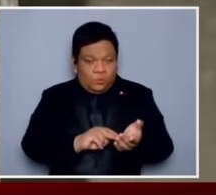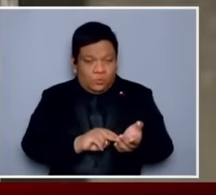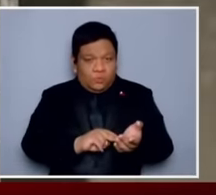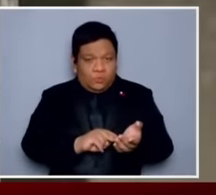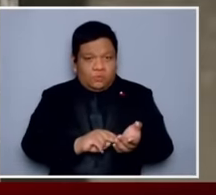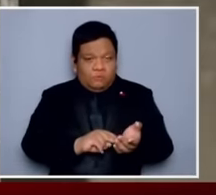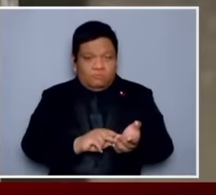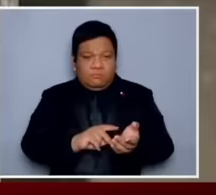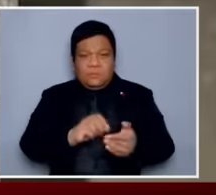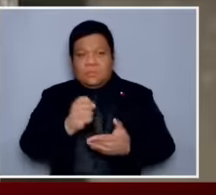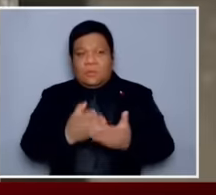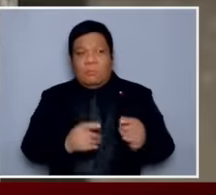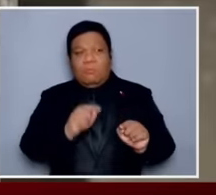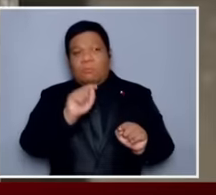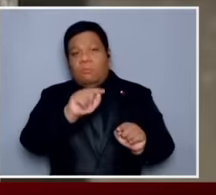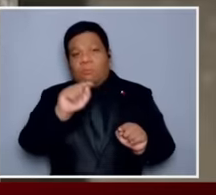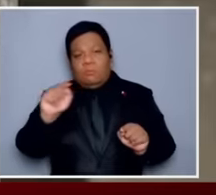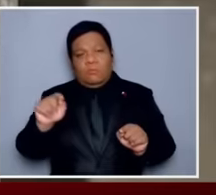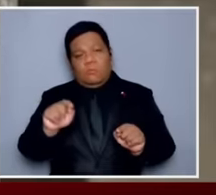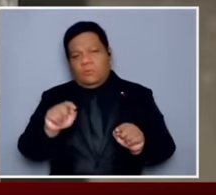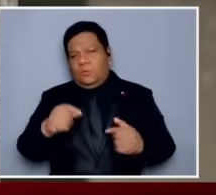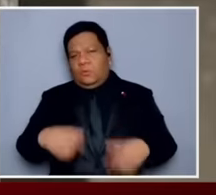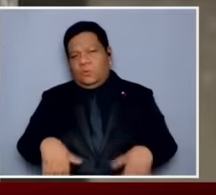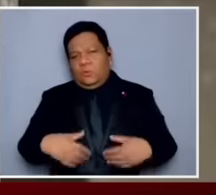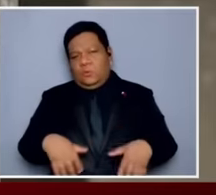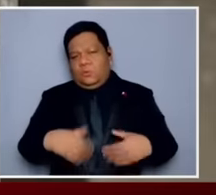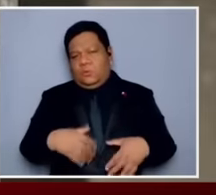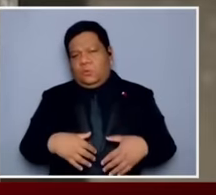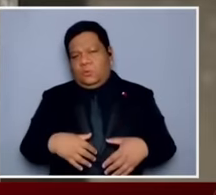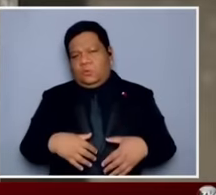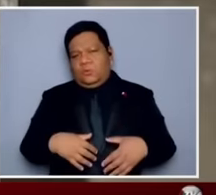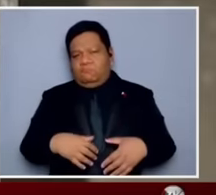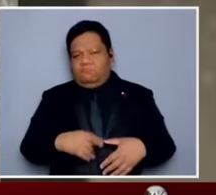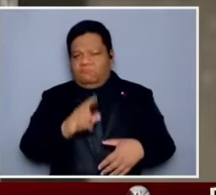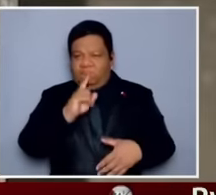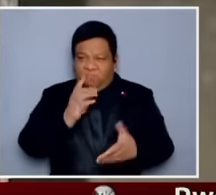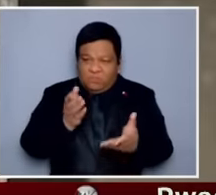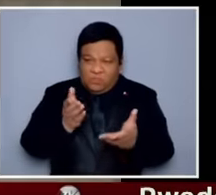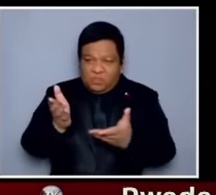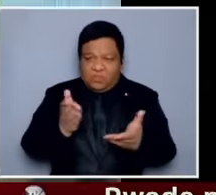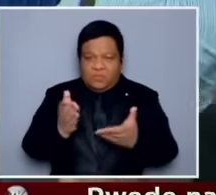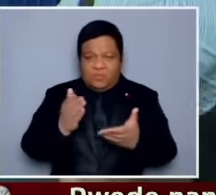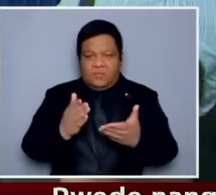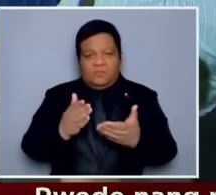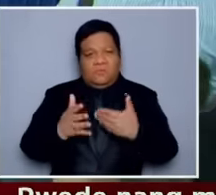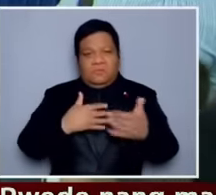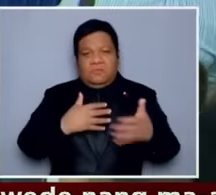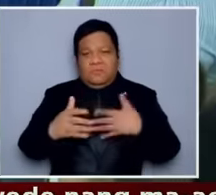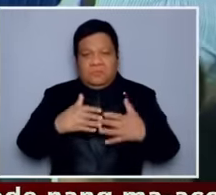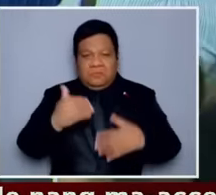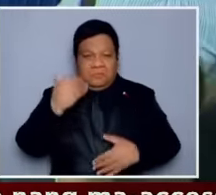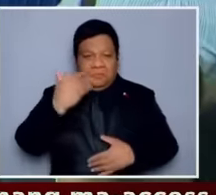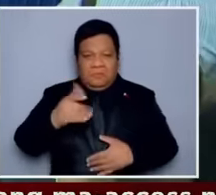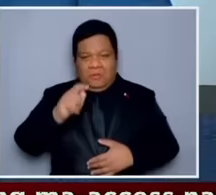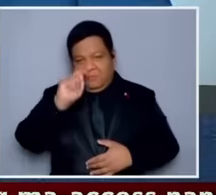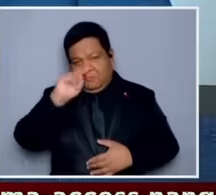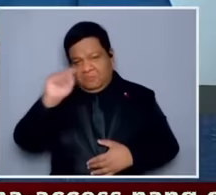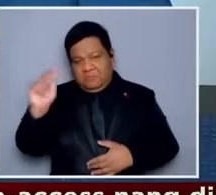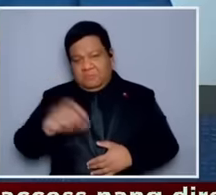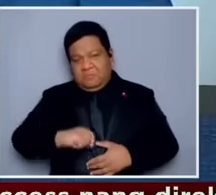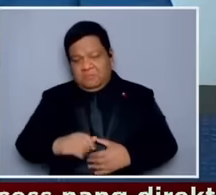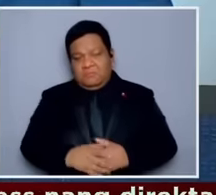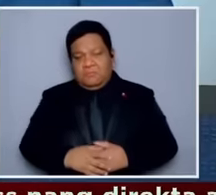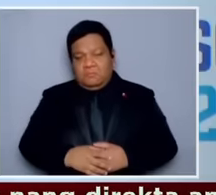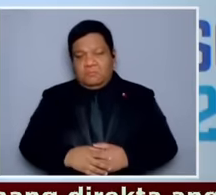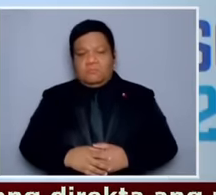them, the ultimate prize, serving our people. Mga bus drivers at operators sa